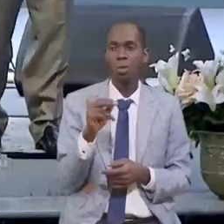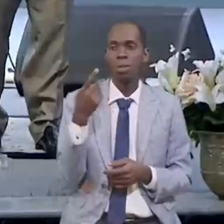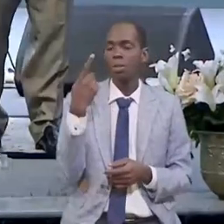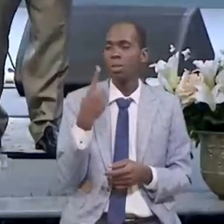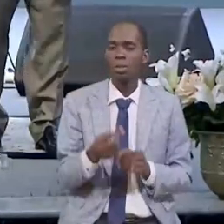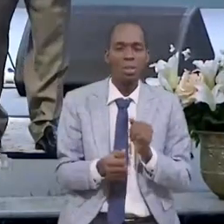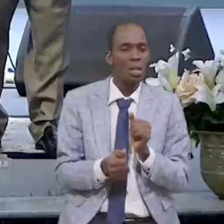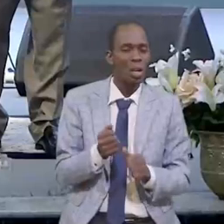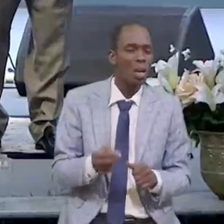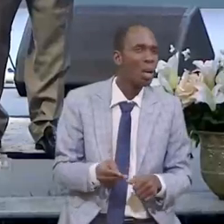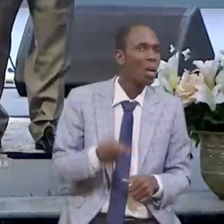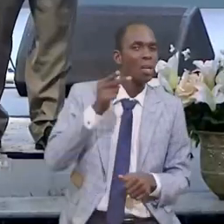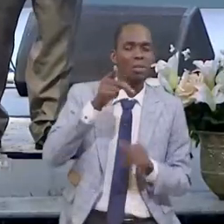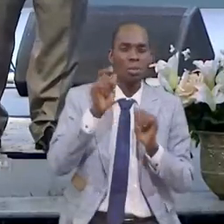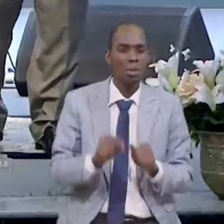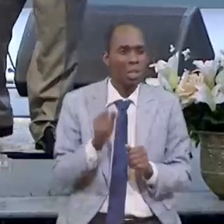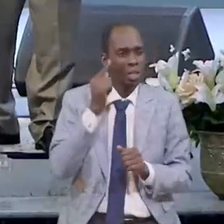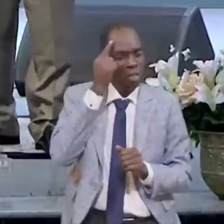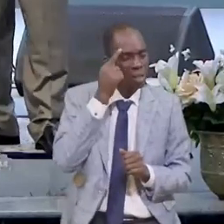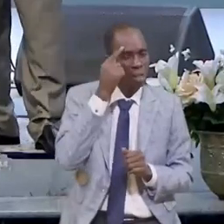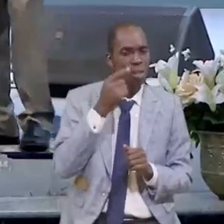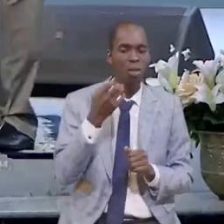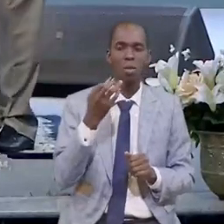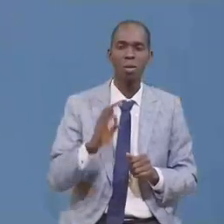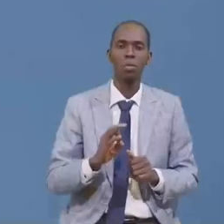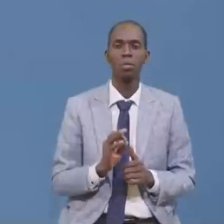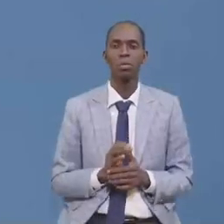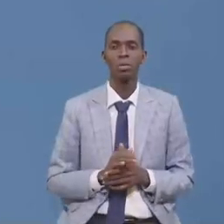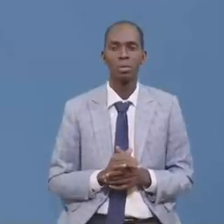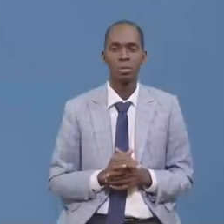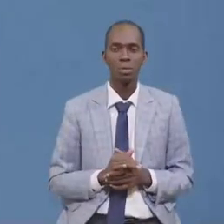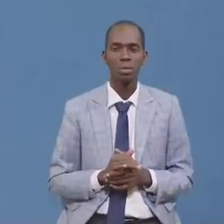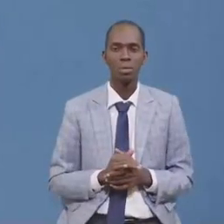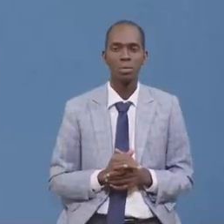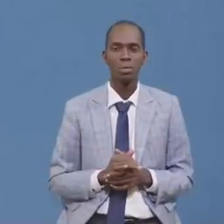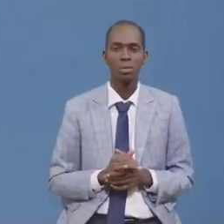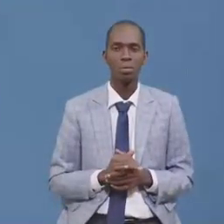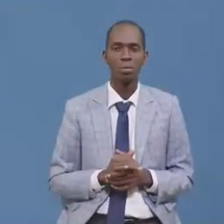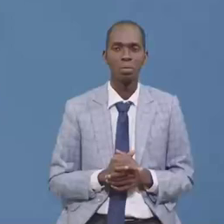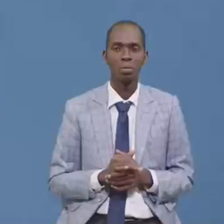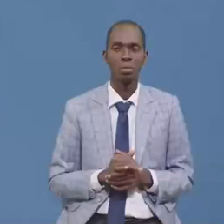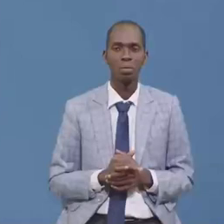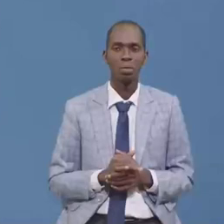Mais la plus grande hauteur à laquelle vous pouvez penser,